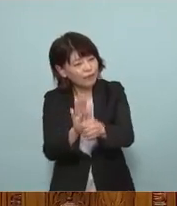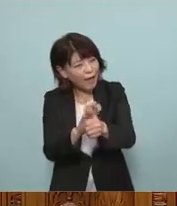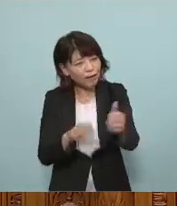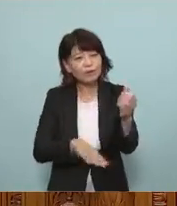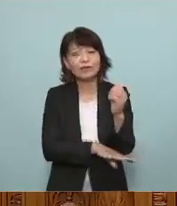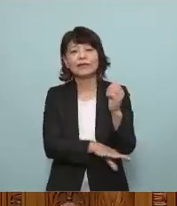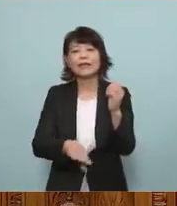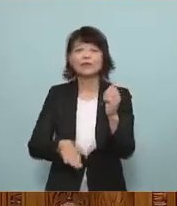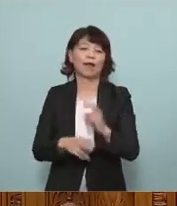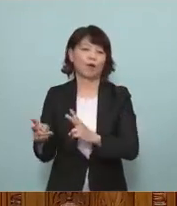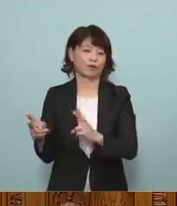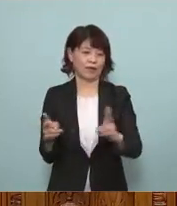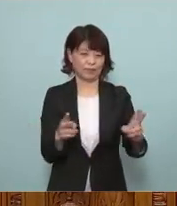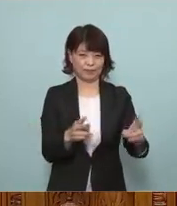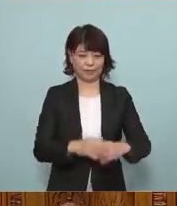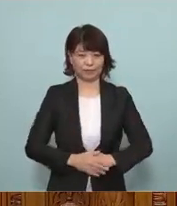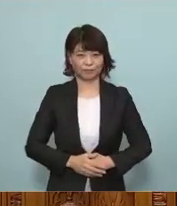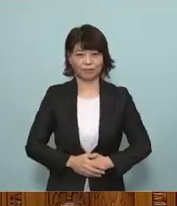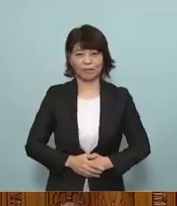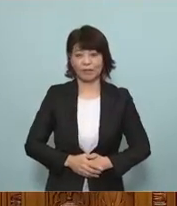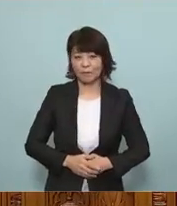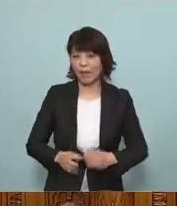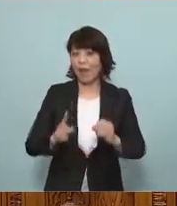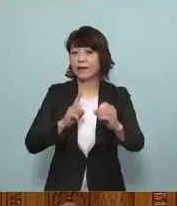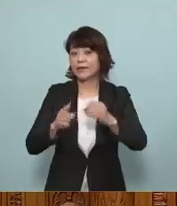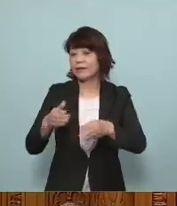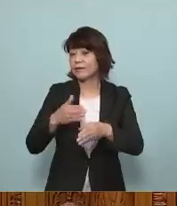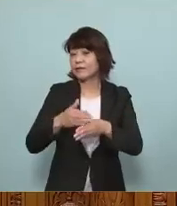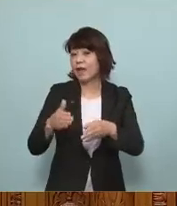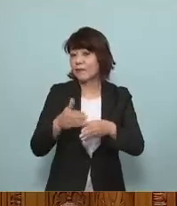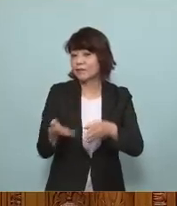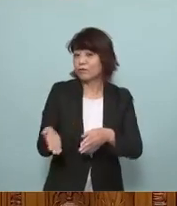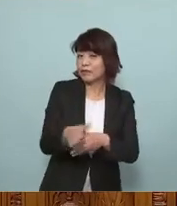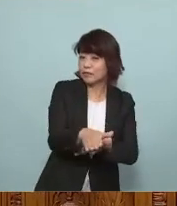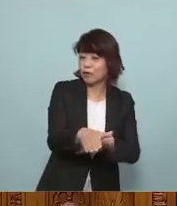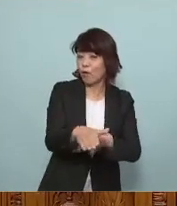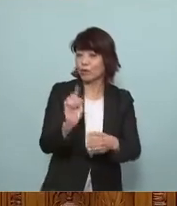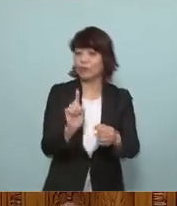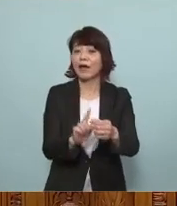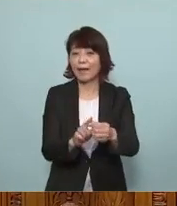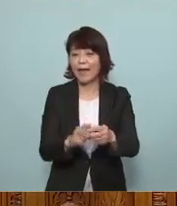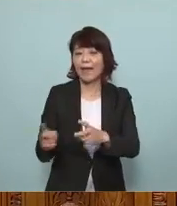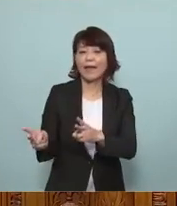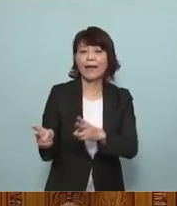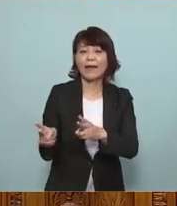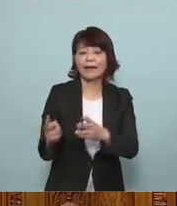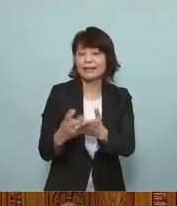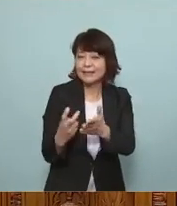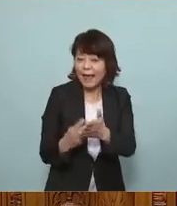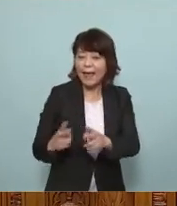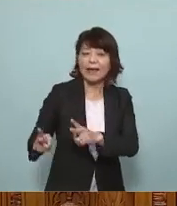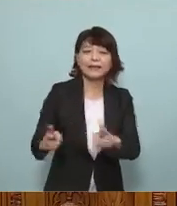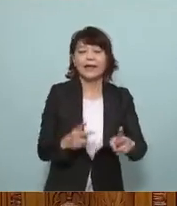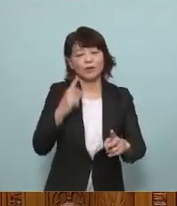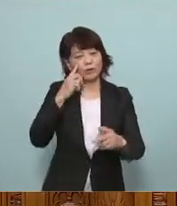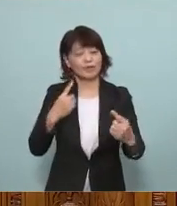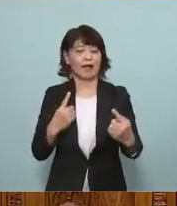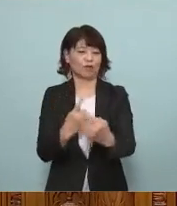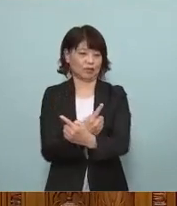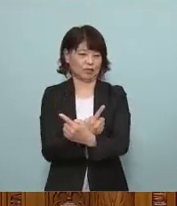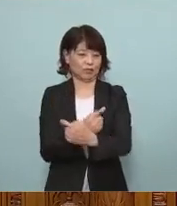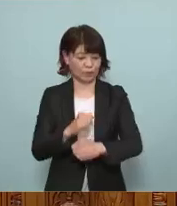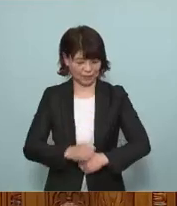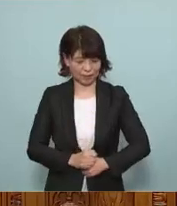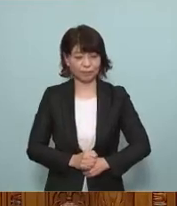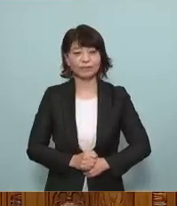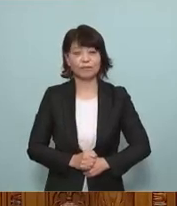整備します。デジタルサービスの実装に向けて、規制制度の見直しを進めます。単なる